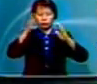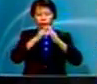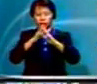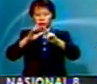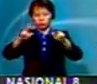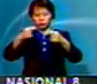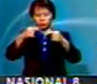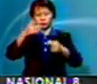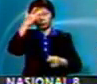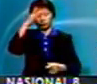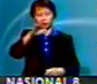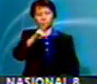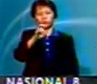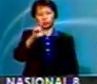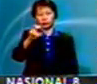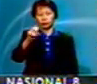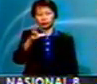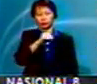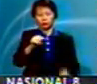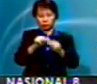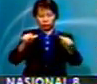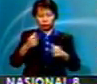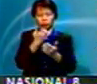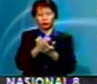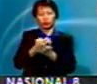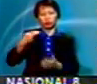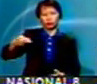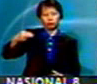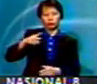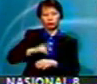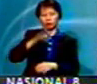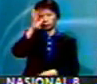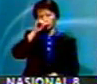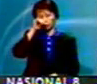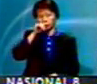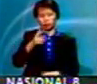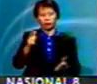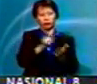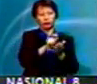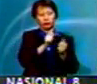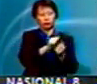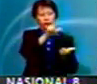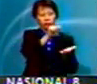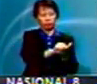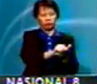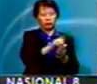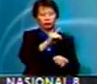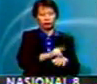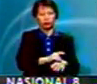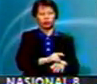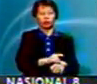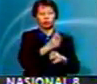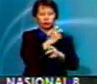Bandaraya Grid Pintar 2030 dan Zon Ekonomi Hijau di Melaka. Laporannya bersama wartawan Rosli Muhammad Nordin di